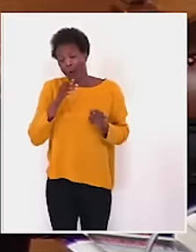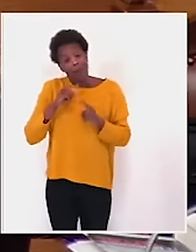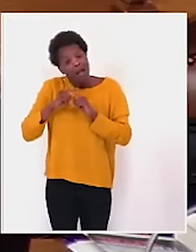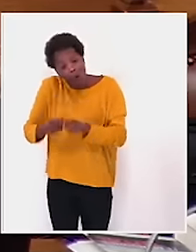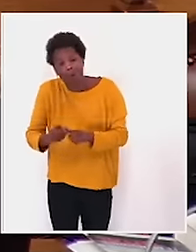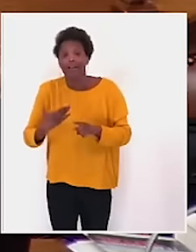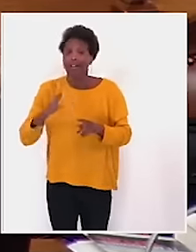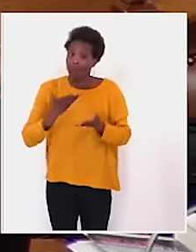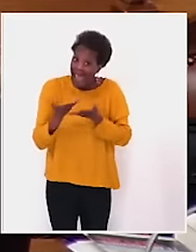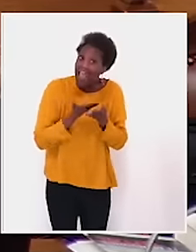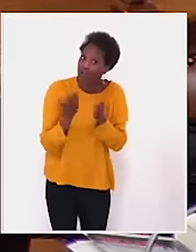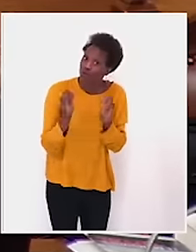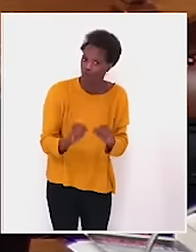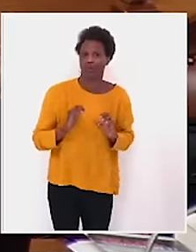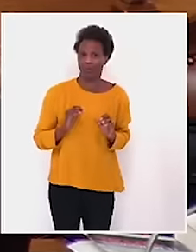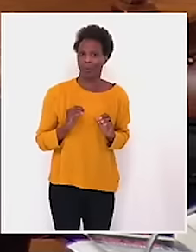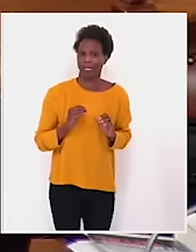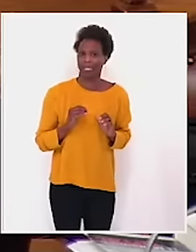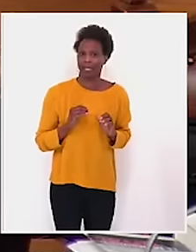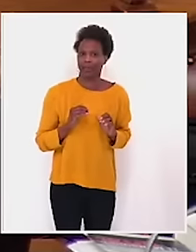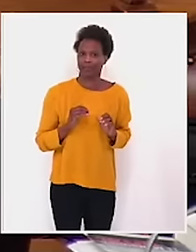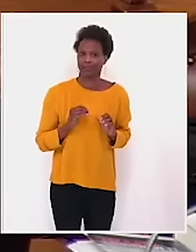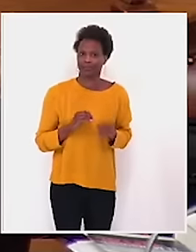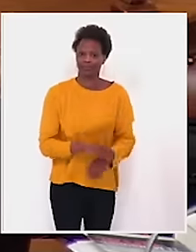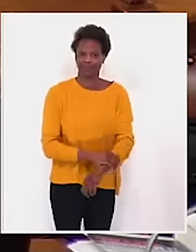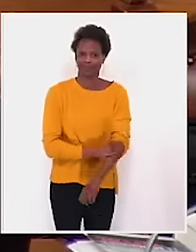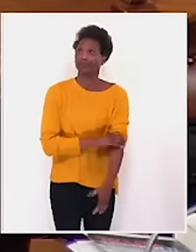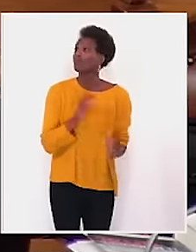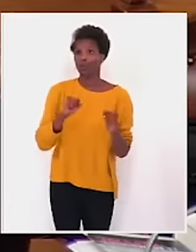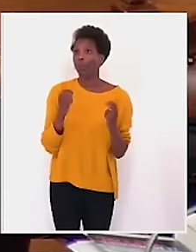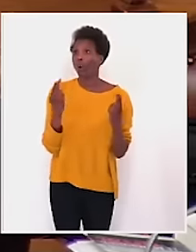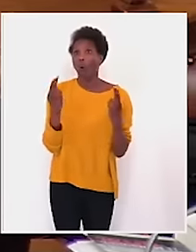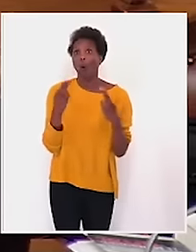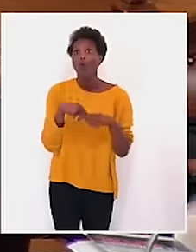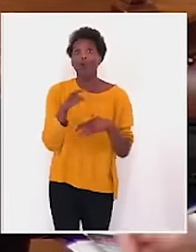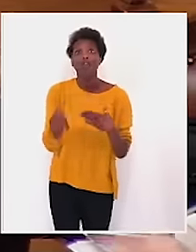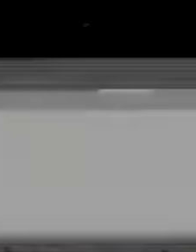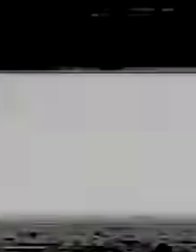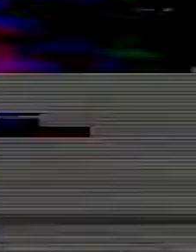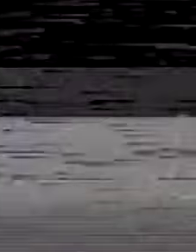Merci, mais au moins en discuter, ce serait pas mal quoi. Et donc ce sont deux. Jusqu'au bout de la nuit, on pourra en parler. Mais c'est vraiment on super. On va essayer d'éviter.